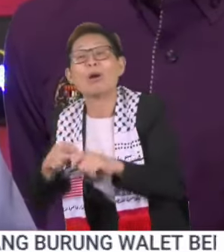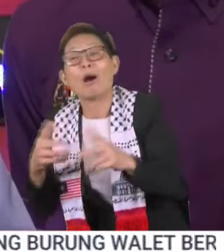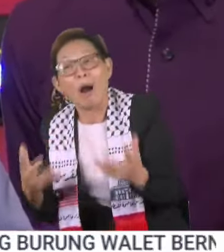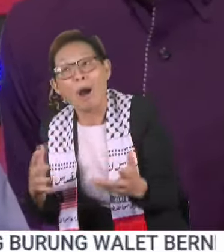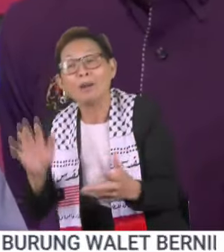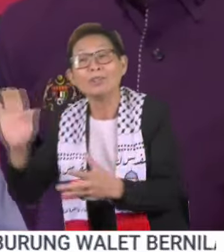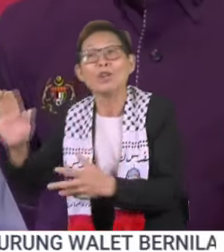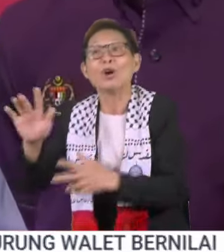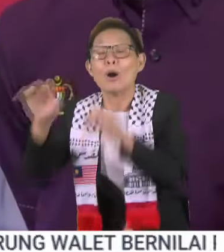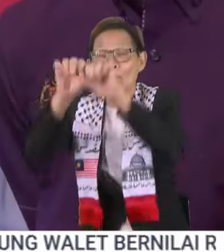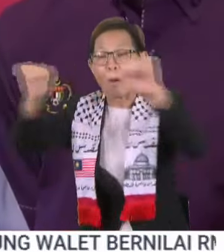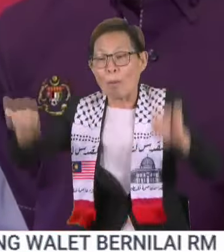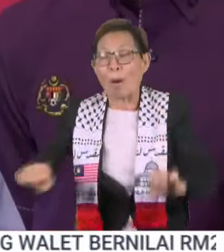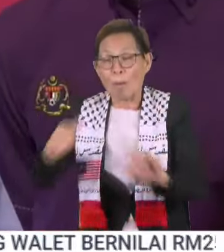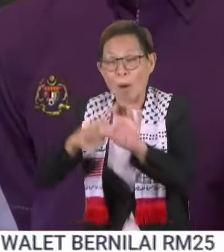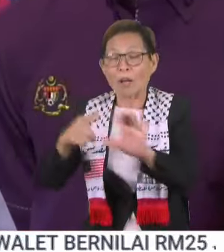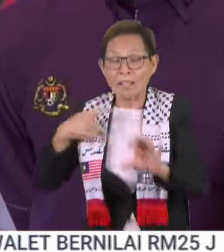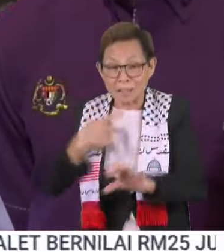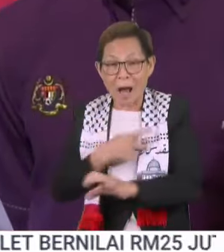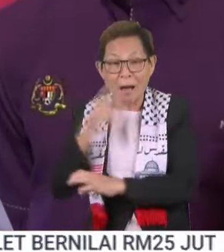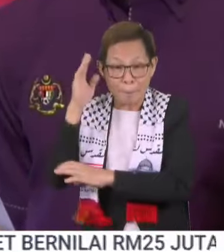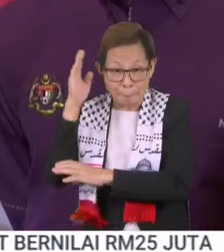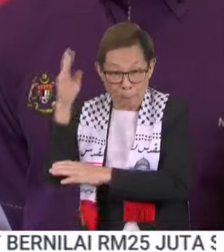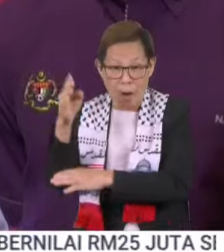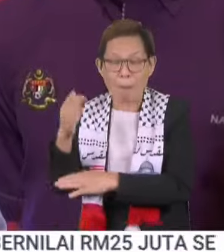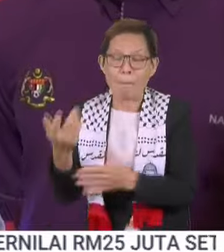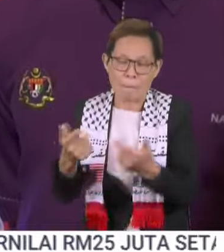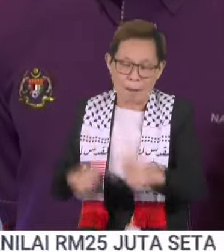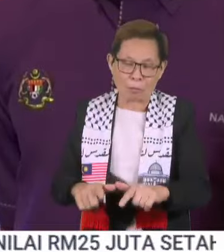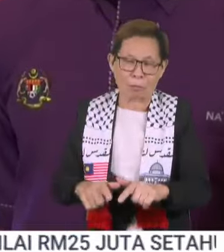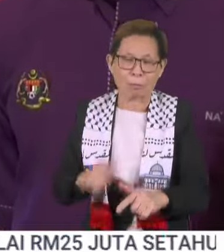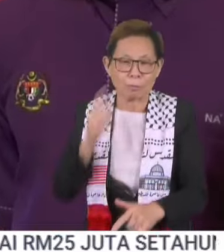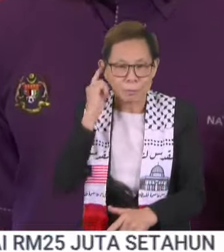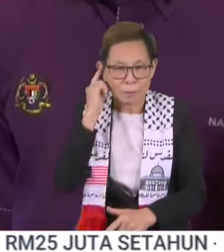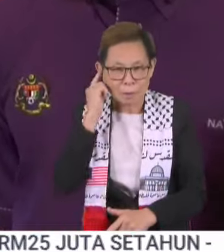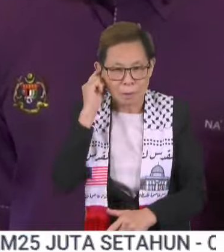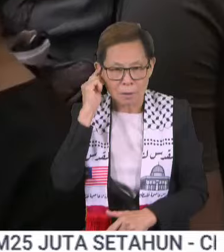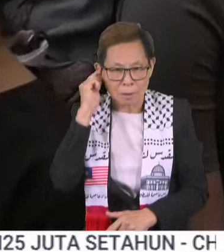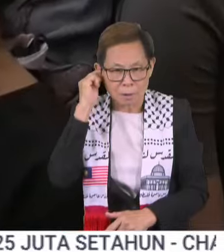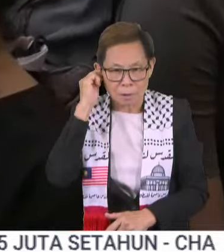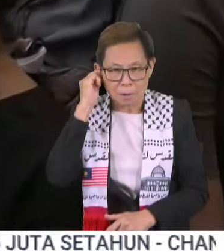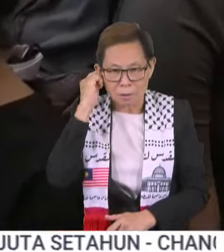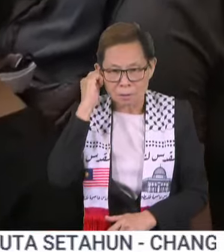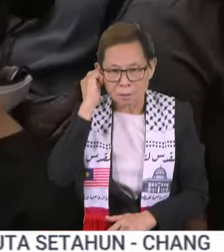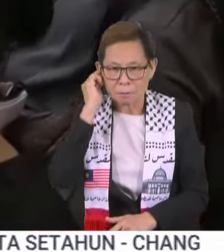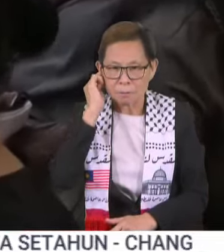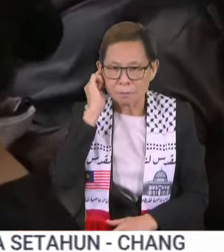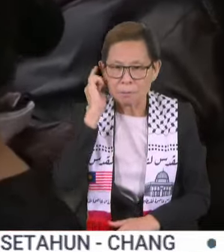punya kepunyaan. Tapi nak tanam pun, at least kita akan pastikan itu akan berlaku. InsyaAllah dalam masa terdekat.